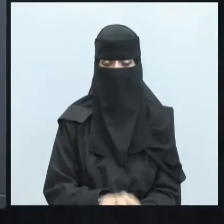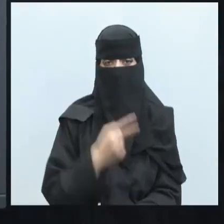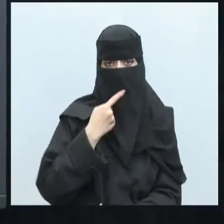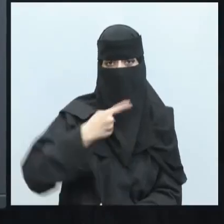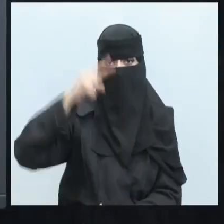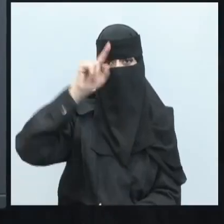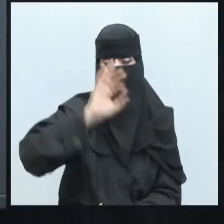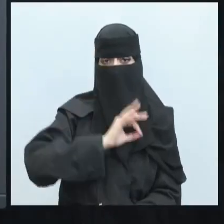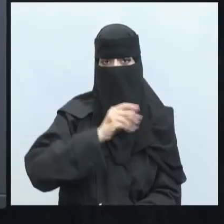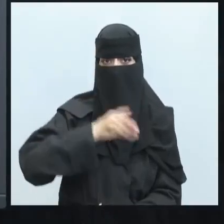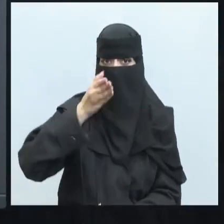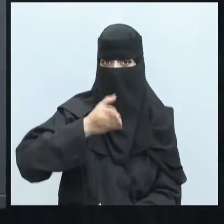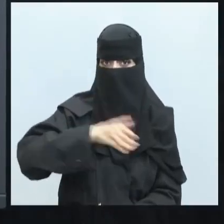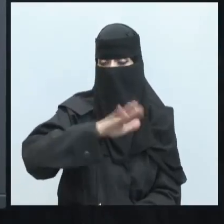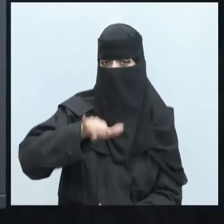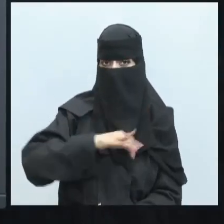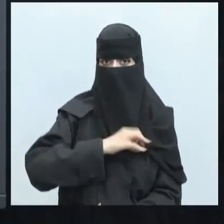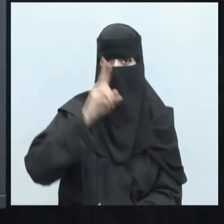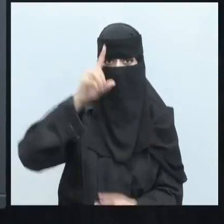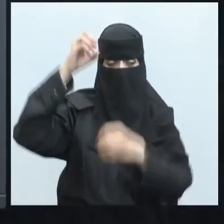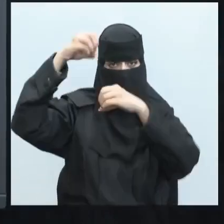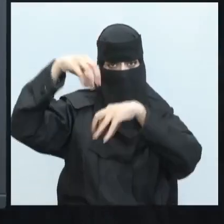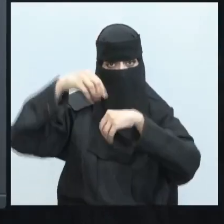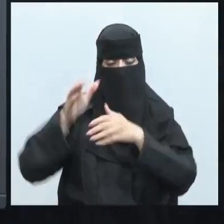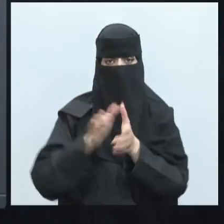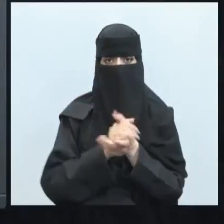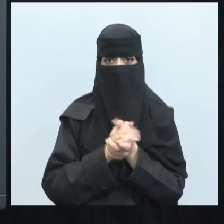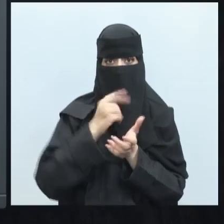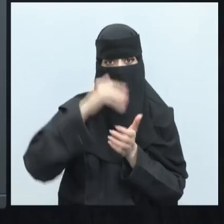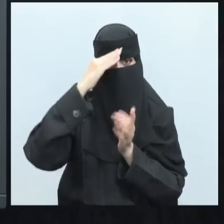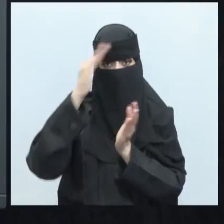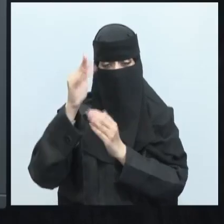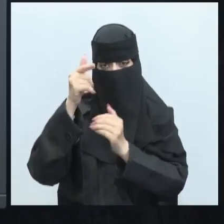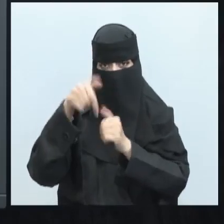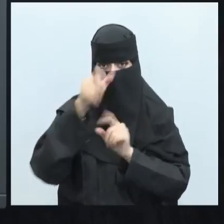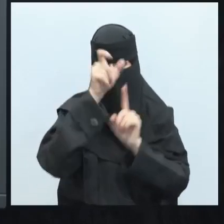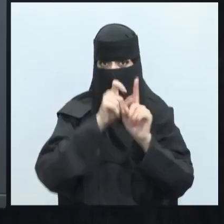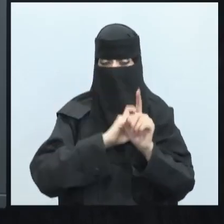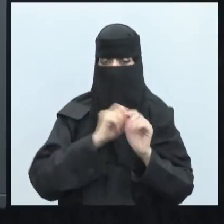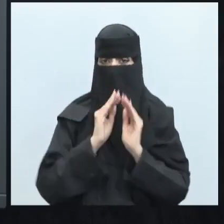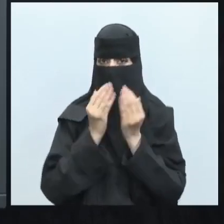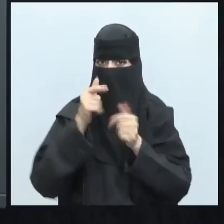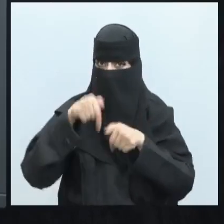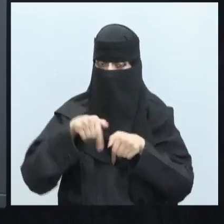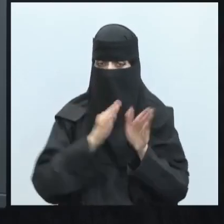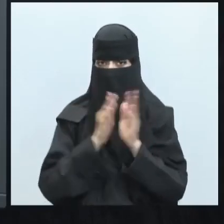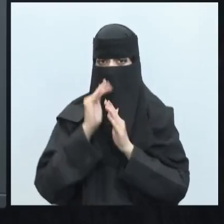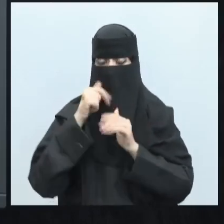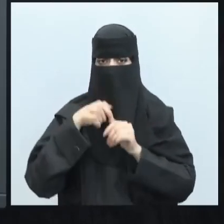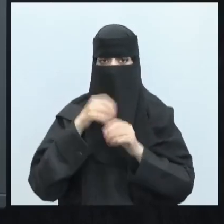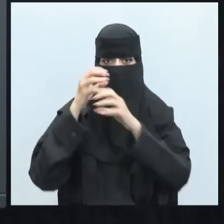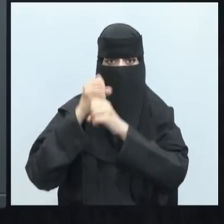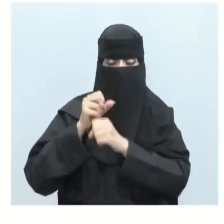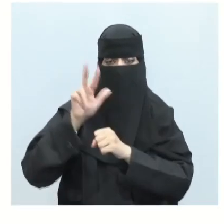بسم الله الرحمن الرحيم السلام عليكم ورحمه الله وبركاته مرحبا بكم اعزائي الطلاب والطالبات في مقرر